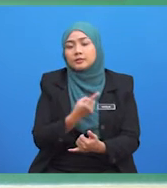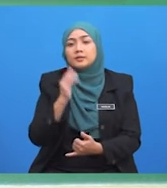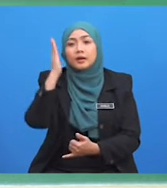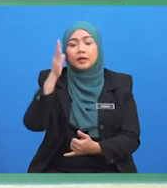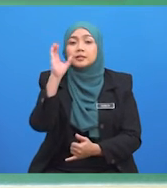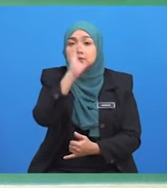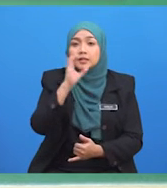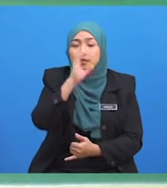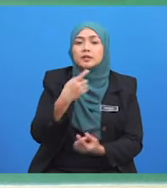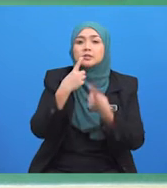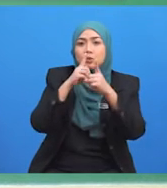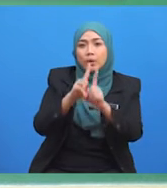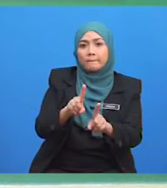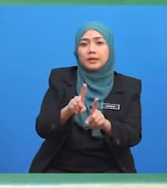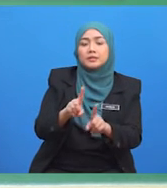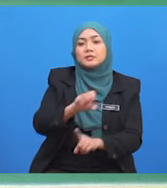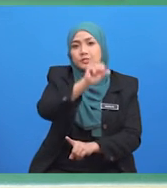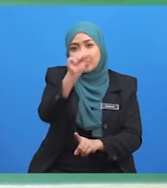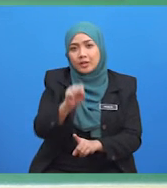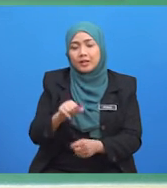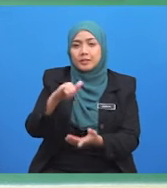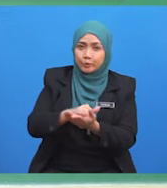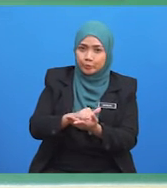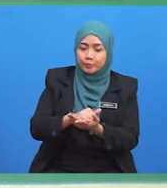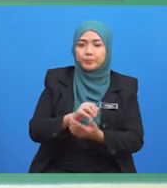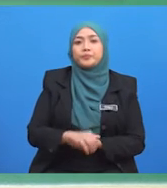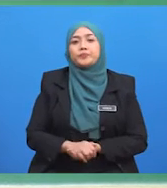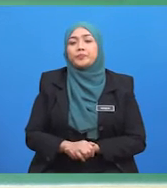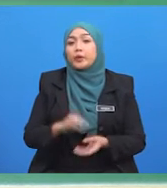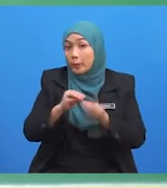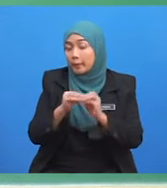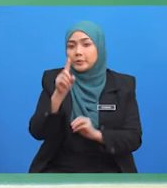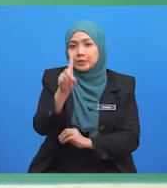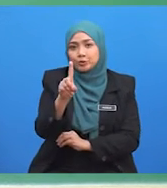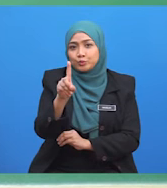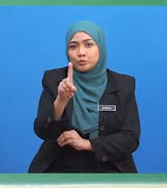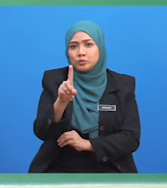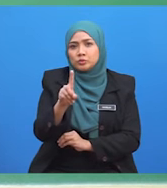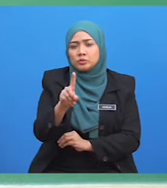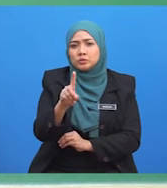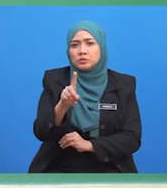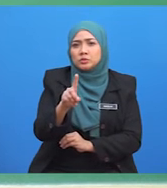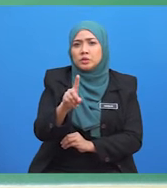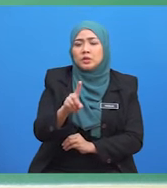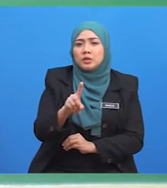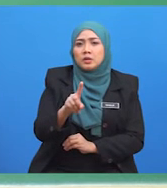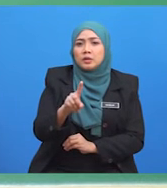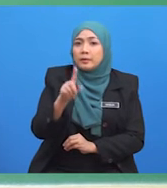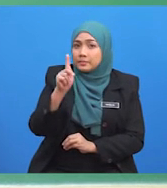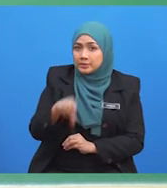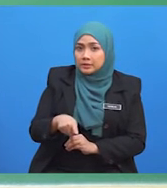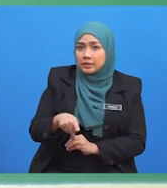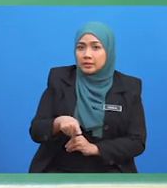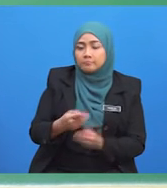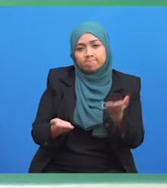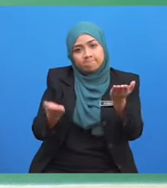cari jawapan untuk soalan tersebut. Pertama adalah untuk memastikan